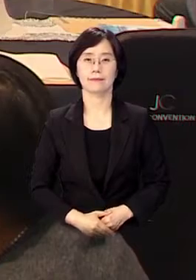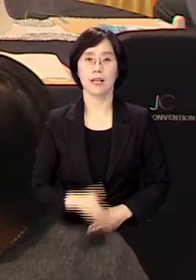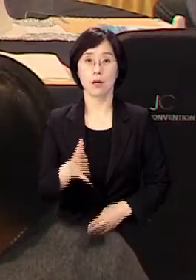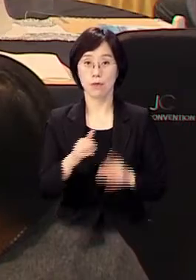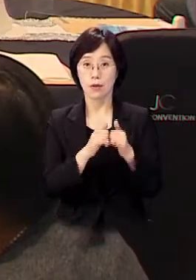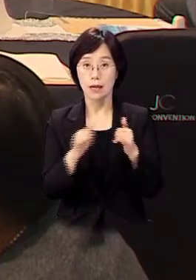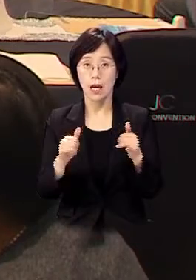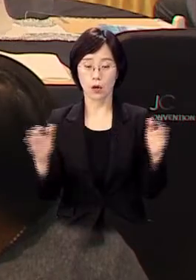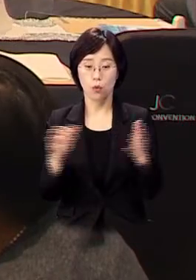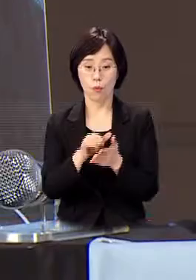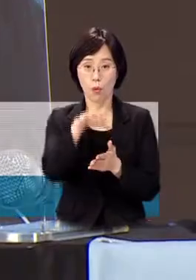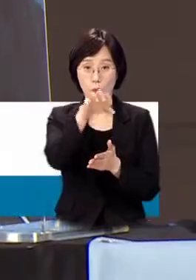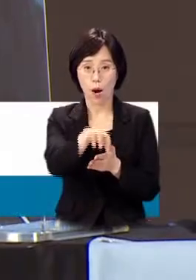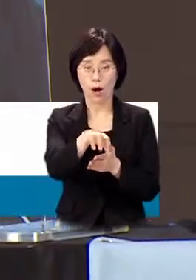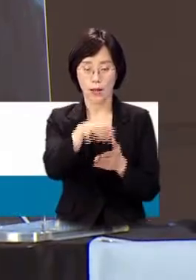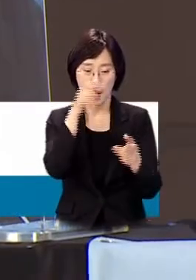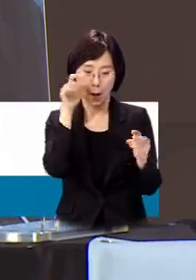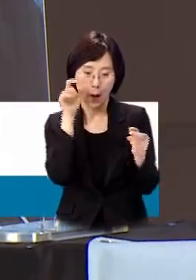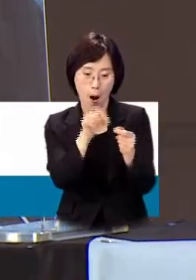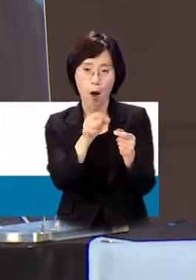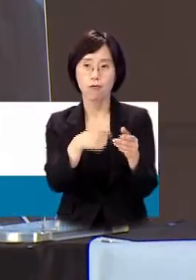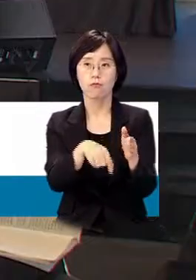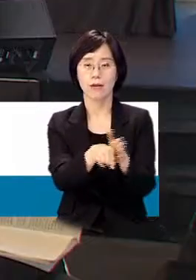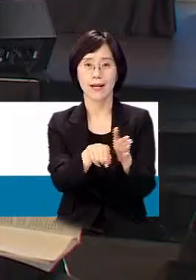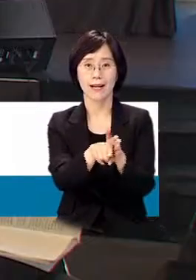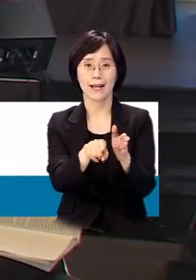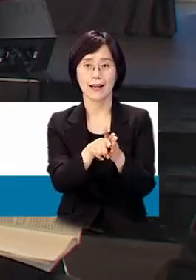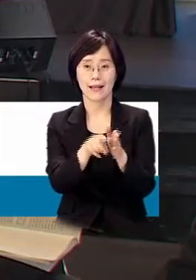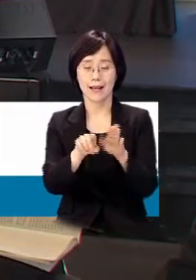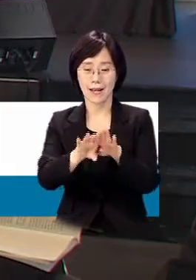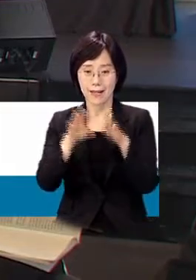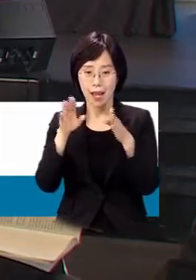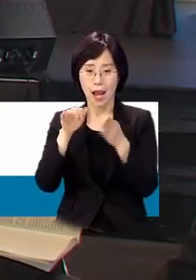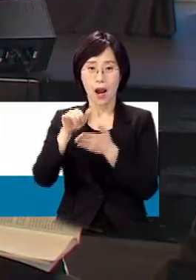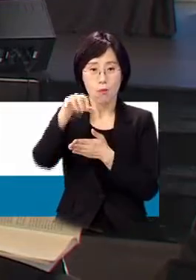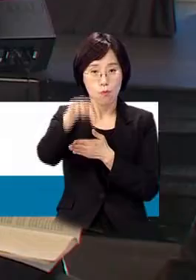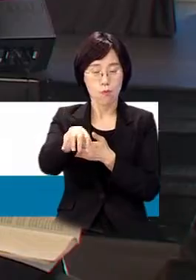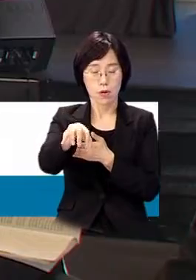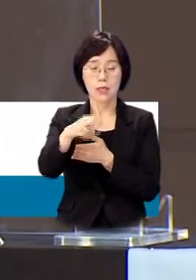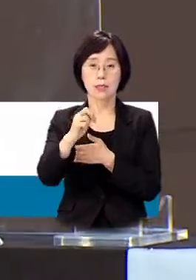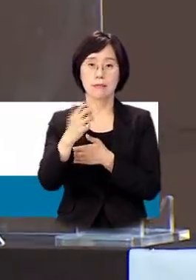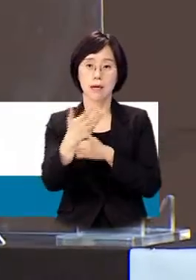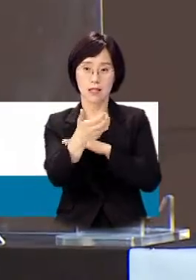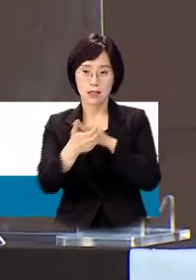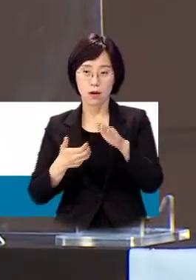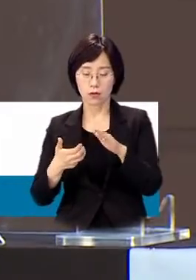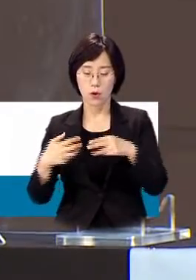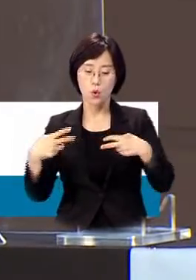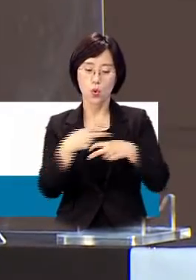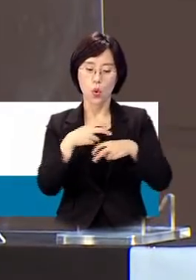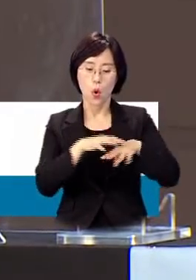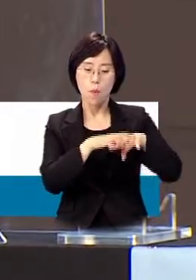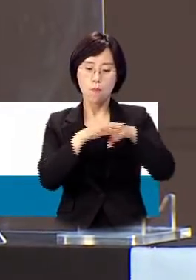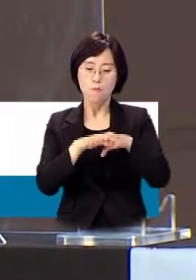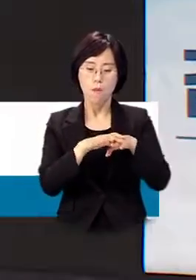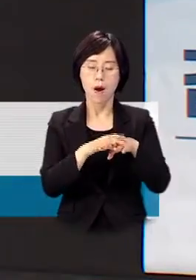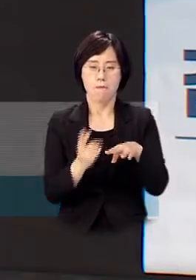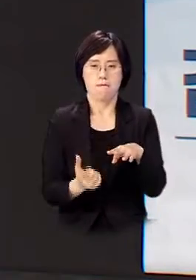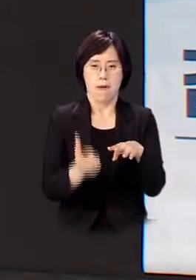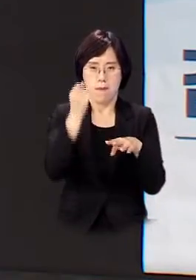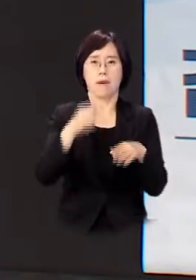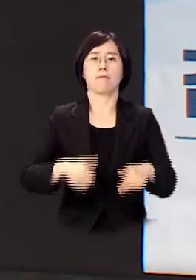전문가들은 통합 신공항의 접근성 개선을 위해 계약 목표인 2028 년 전에 교통망 확증을 서둘러야 한다고